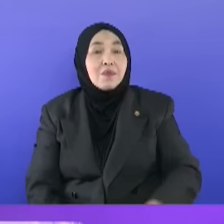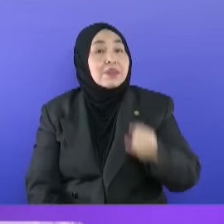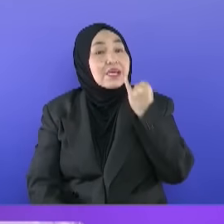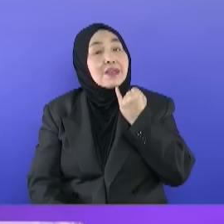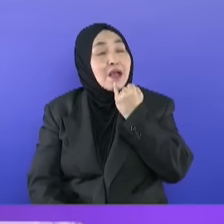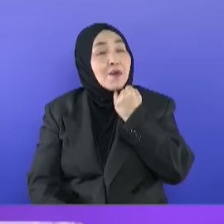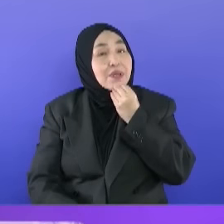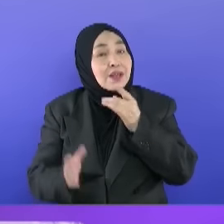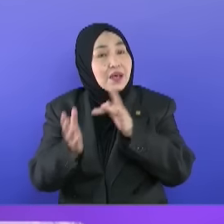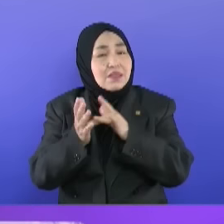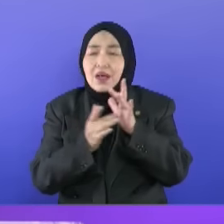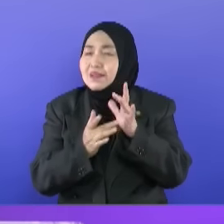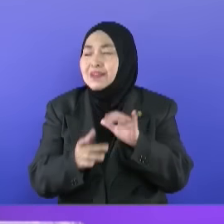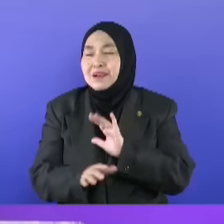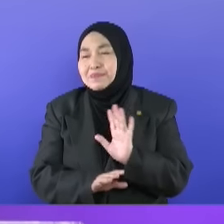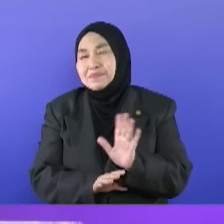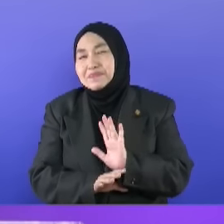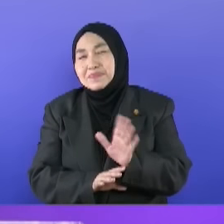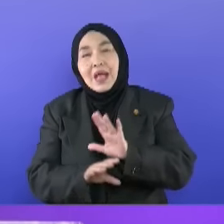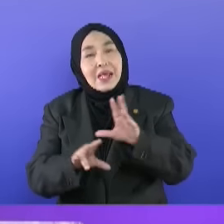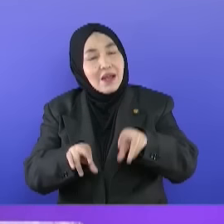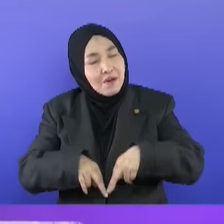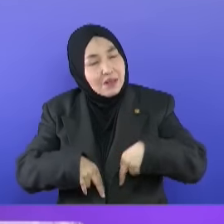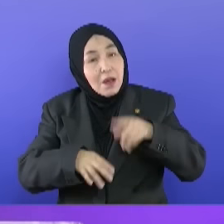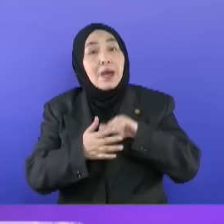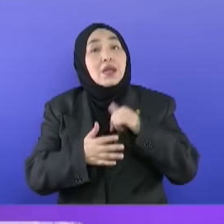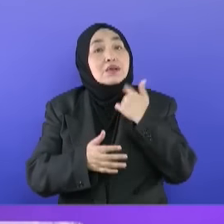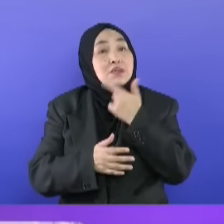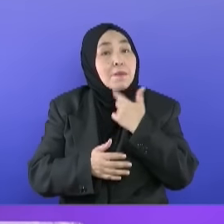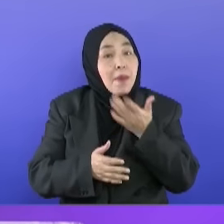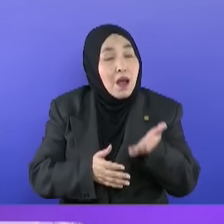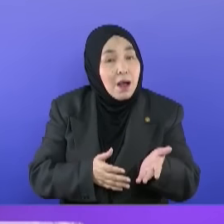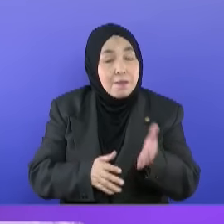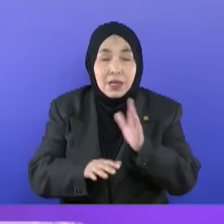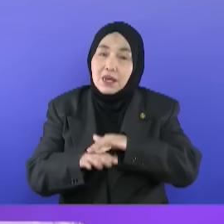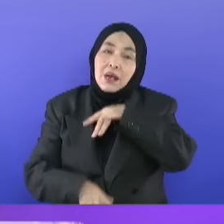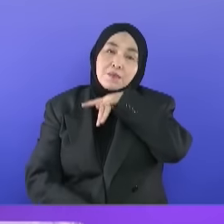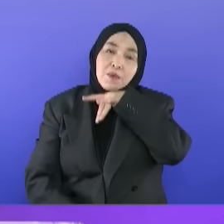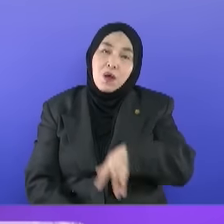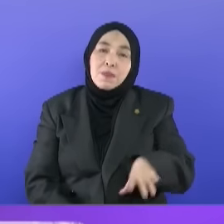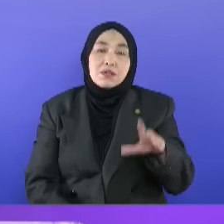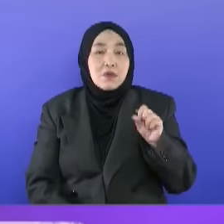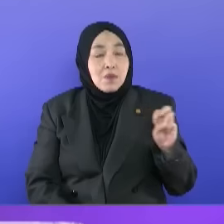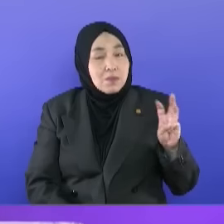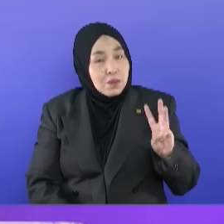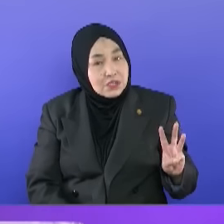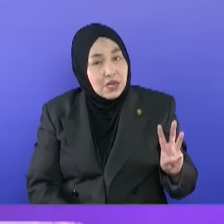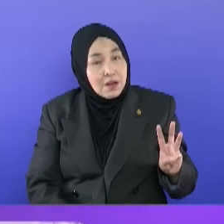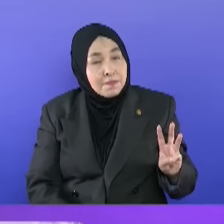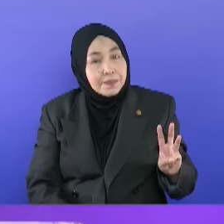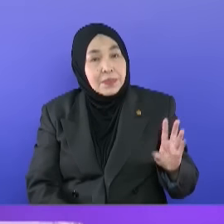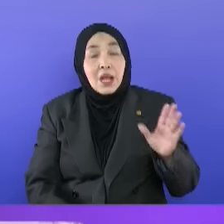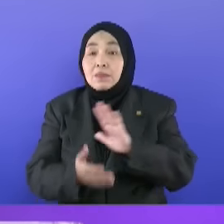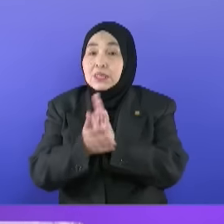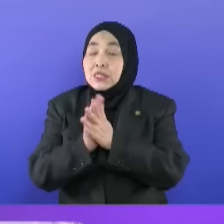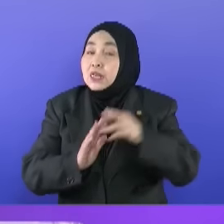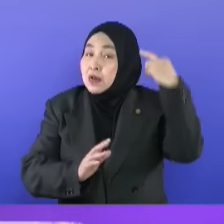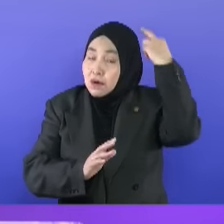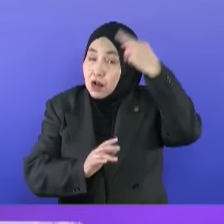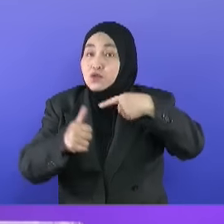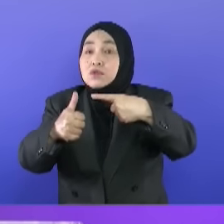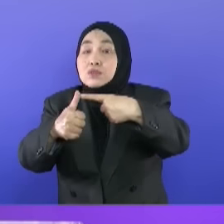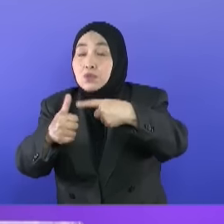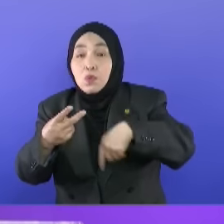Nasrani tidak akan rela kepadamu. Kepadamu itu pada siapa? Kepada Nabi Muhammad Sallallahualaihiwasallam sebagai rasul.